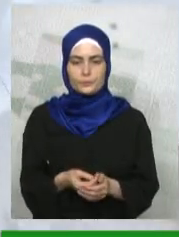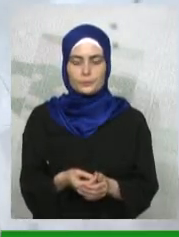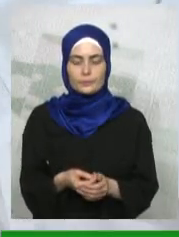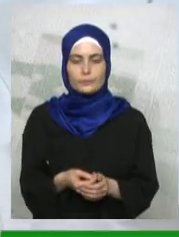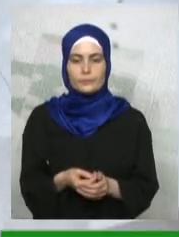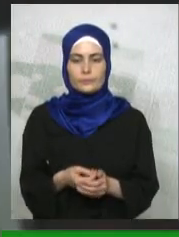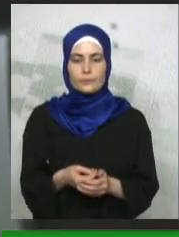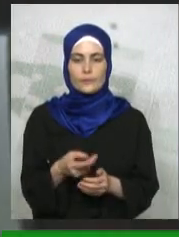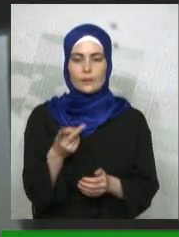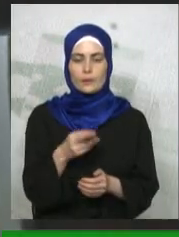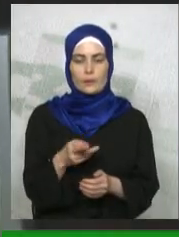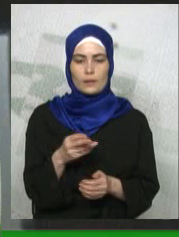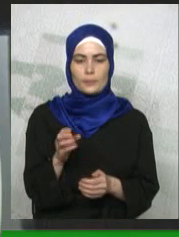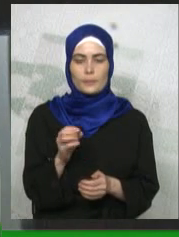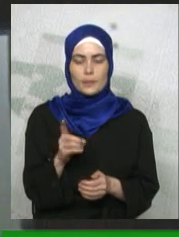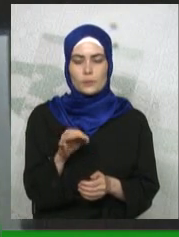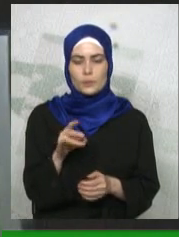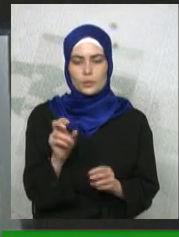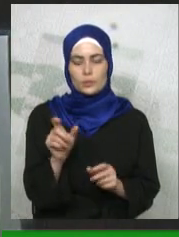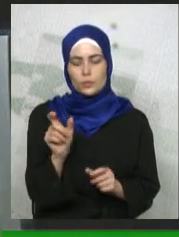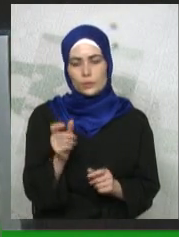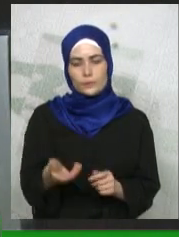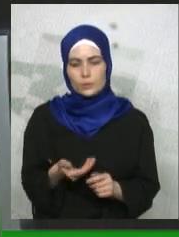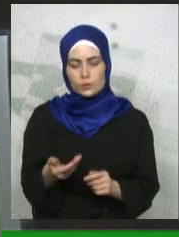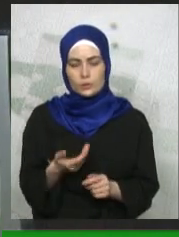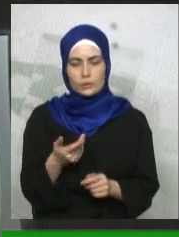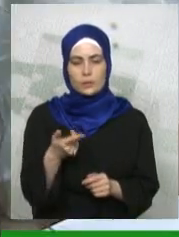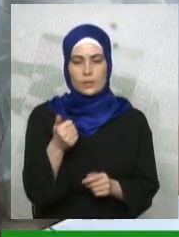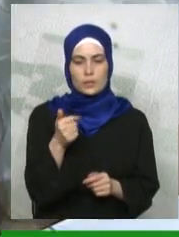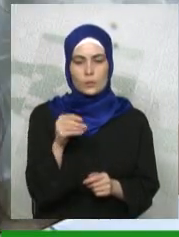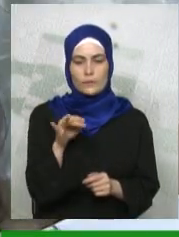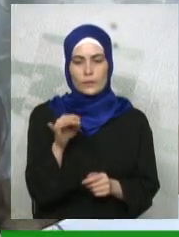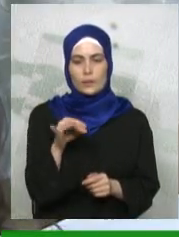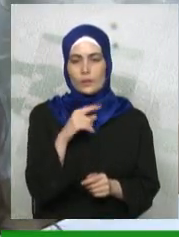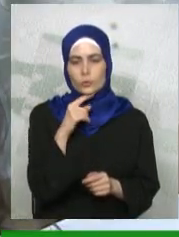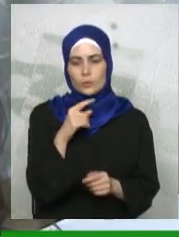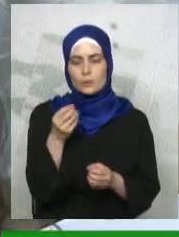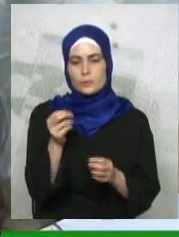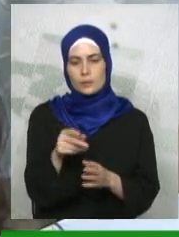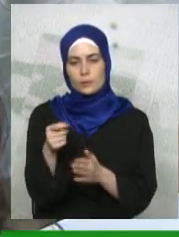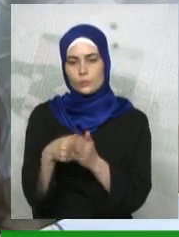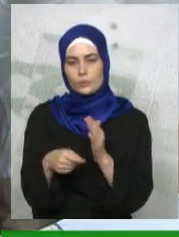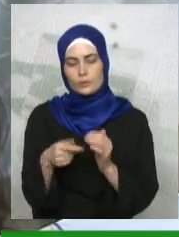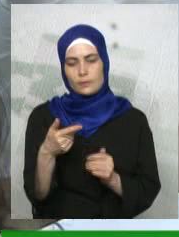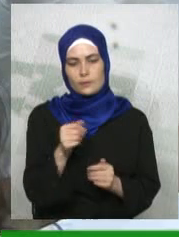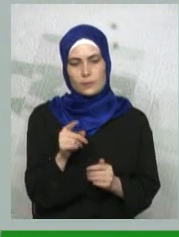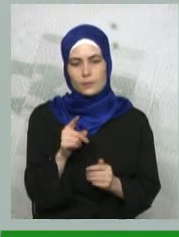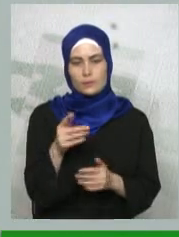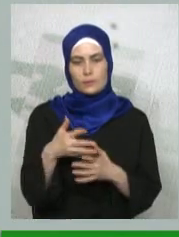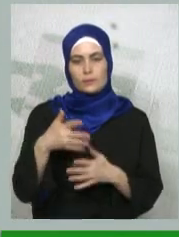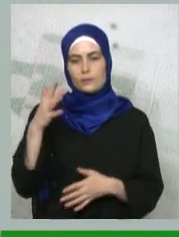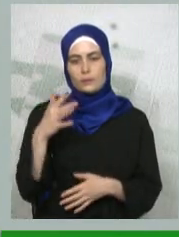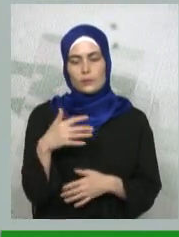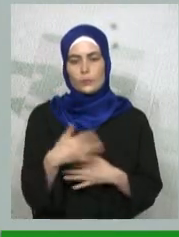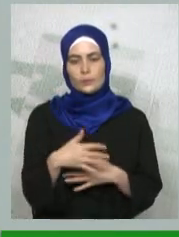безопасного газоснабжения и в строгом соответствии с законодательством, газовики Ингушетии отключили от сетей 29-й многоквартирный дом по